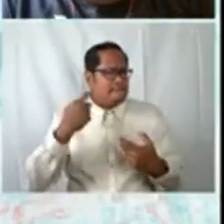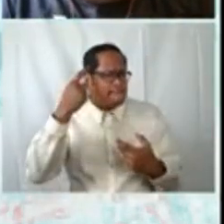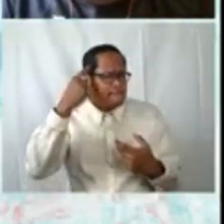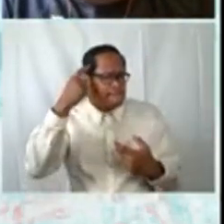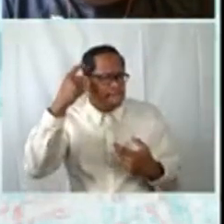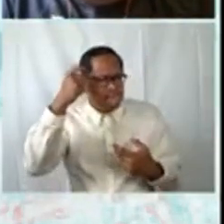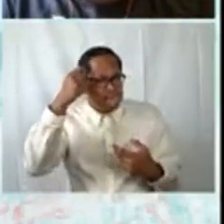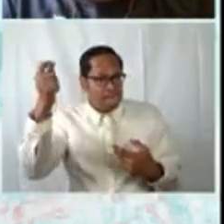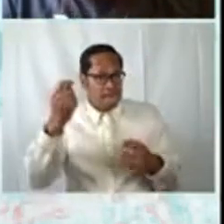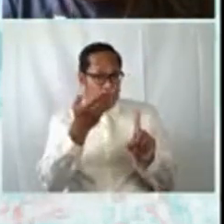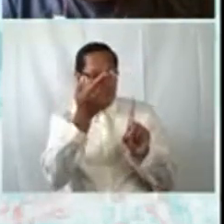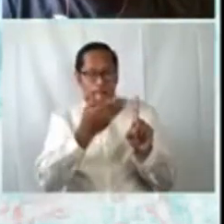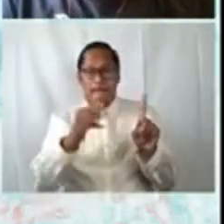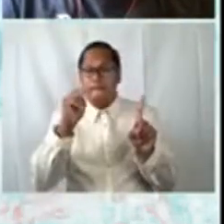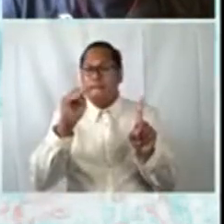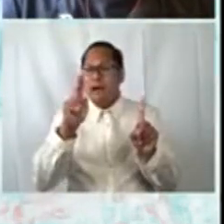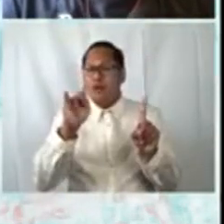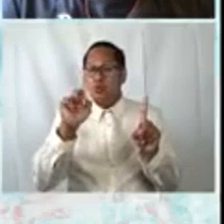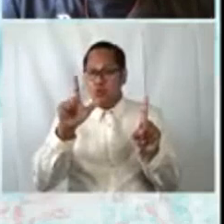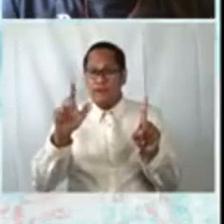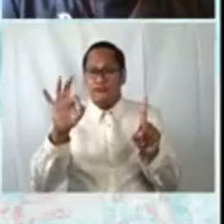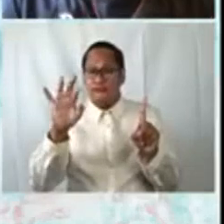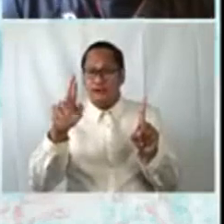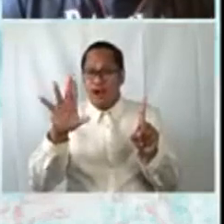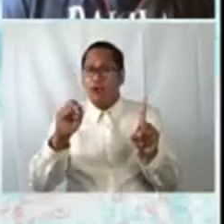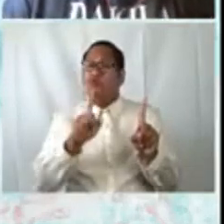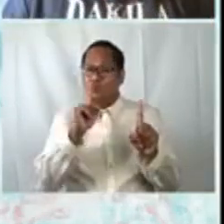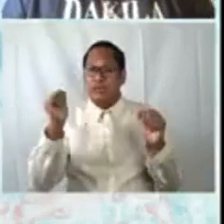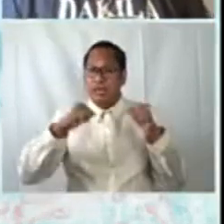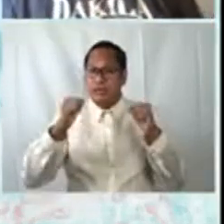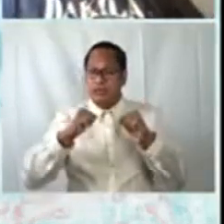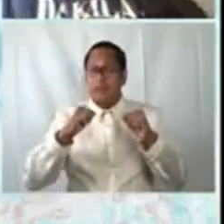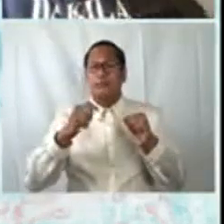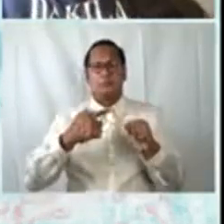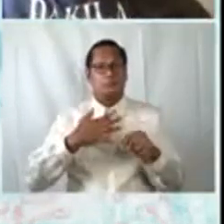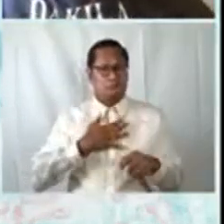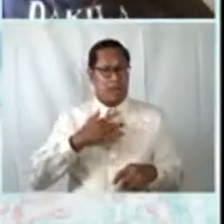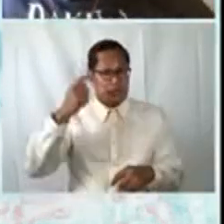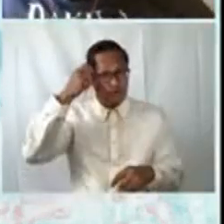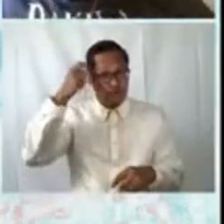si Emmanuel Franco Calaiiro at mukhang sinasakayunan ko. Ako yung isang teorya ko diyan.